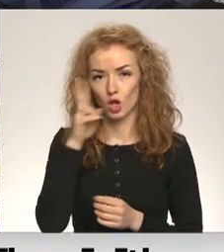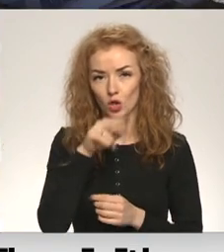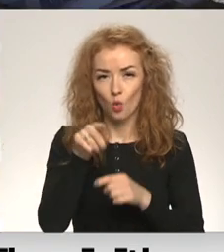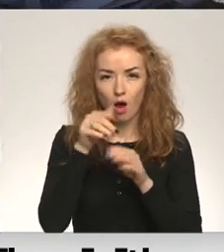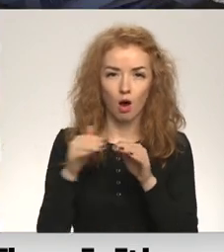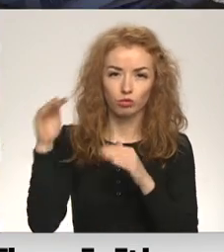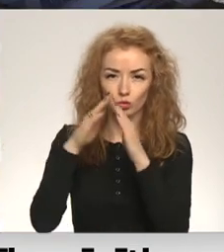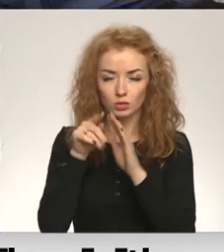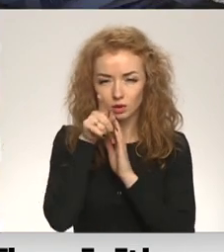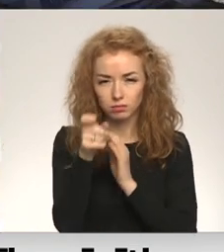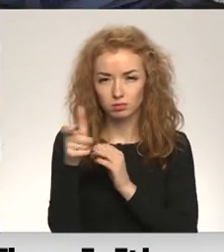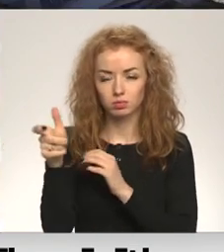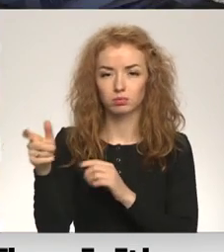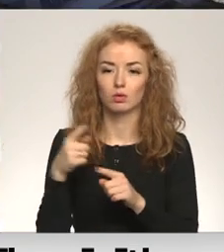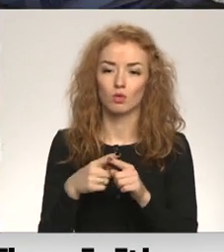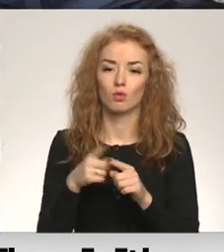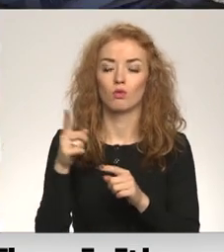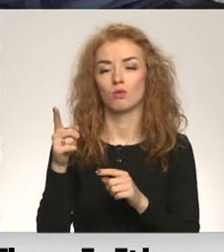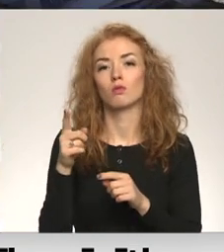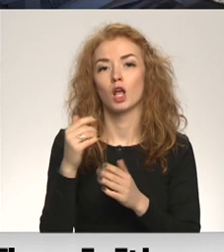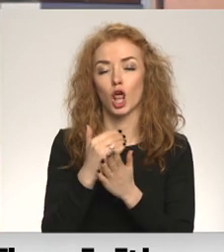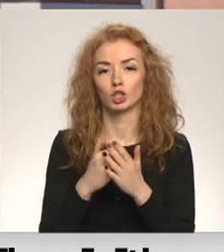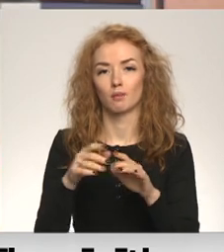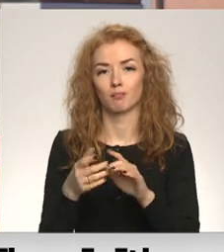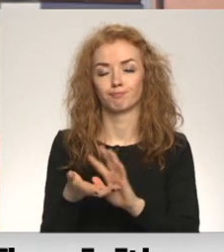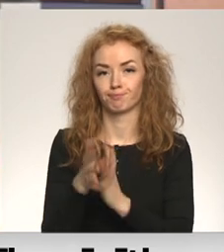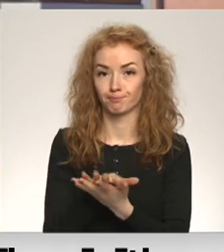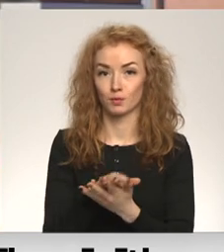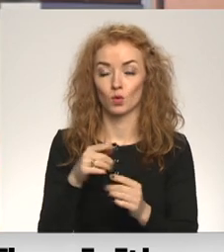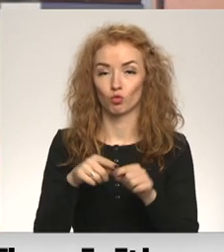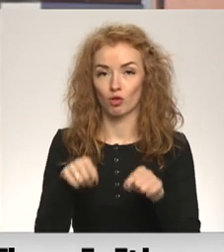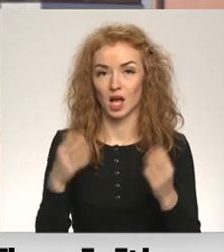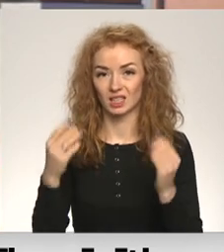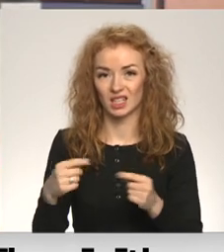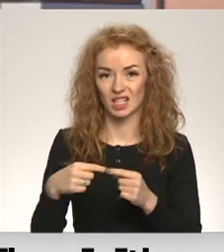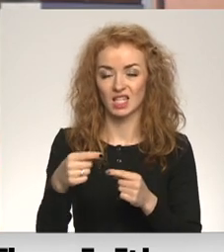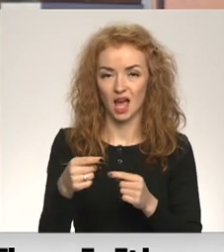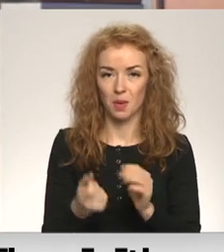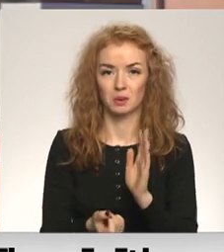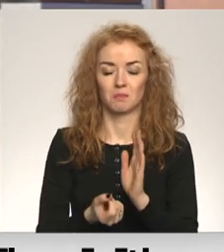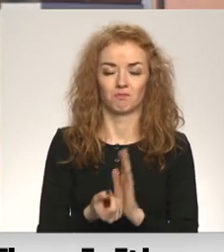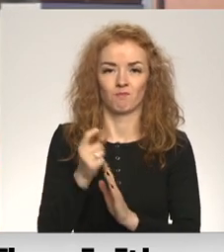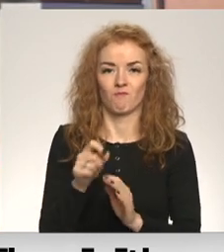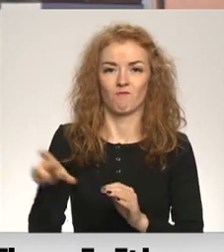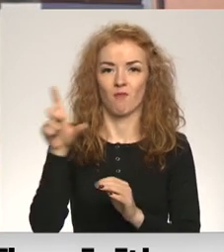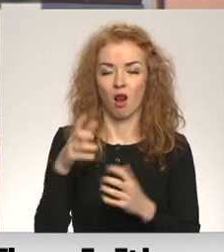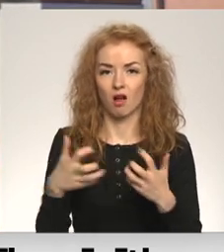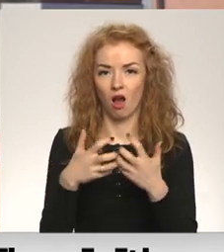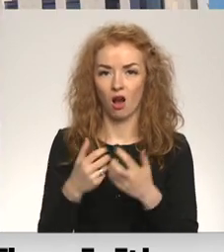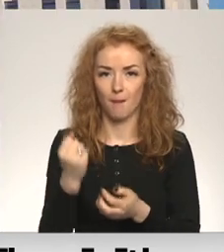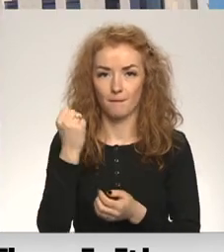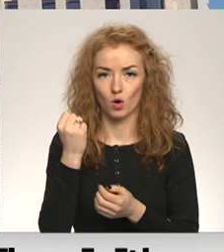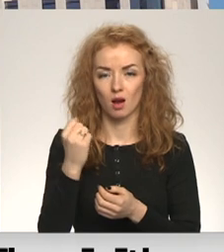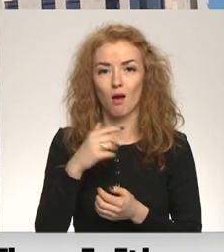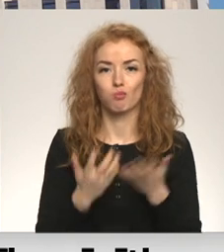un prokremliskā režīma krišanu. Šajās dienās vēl vairāk sāsinājušies kara draudi, bažas par Krievijas iebrukumu